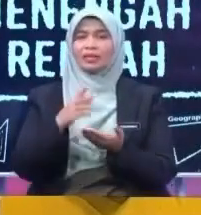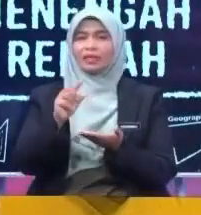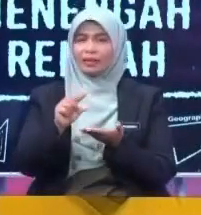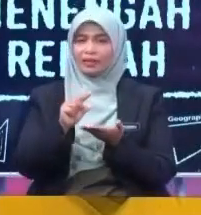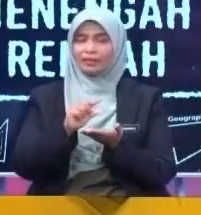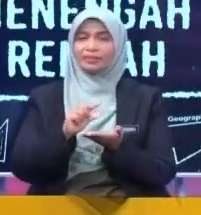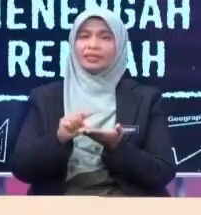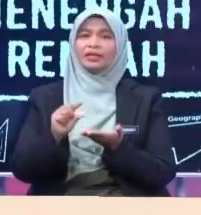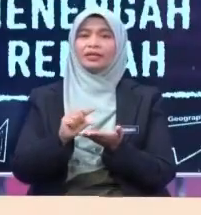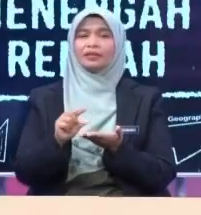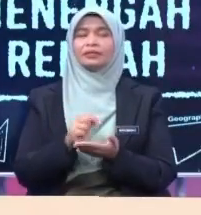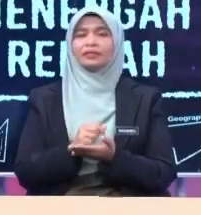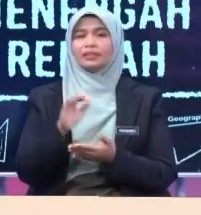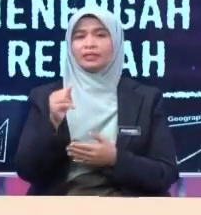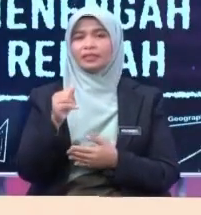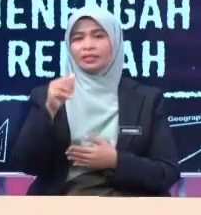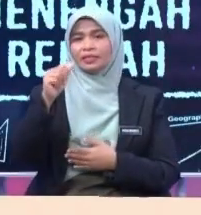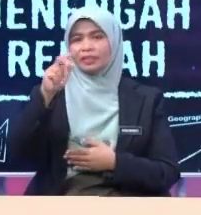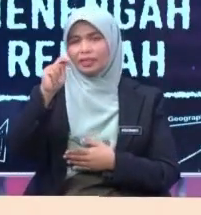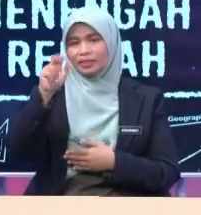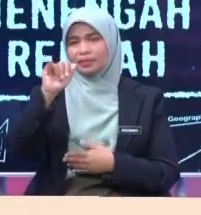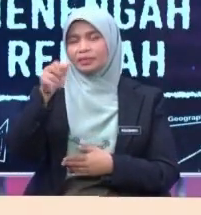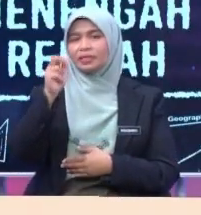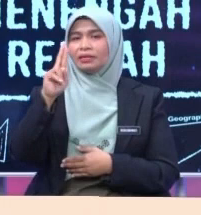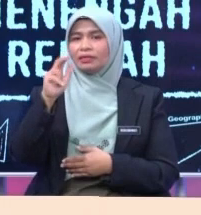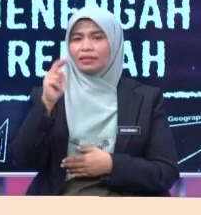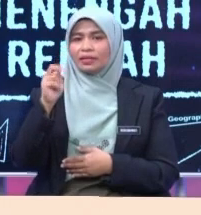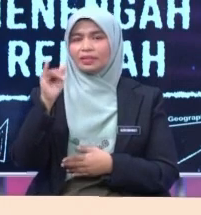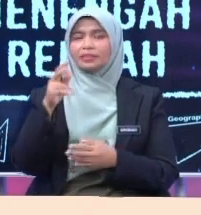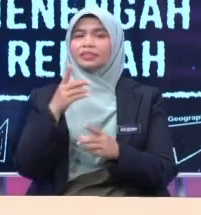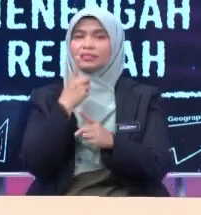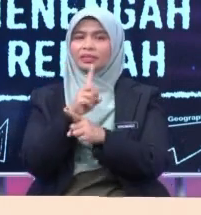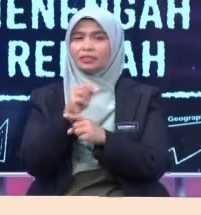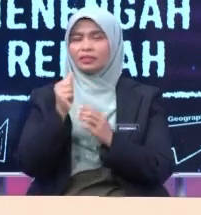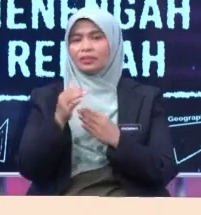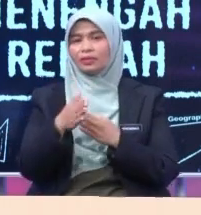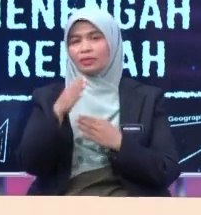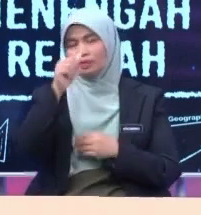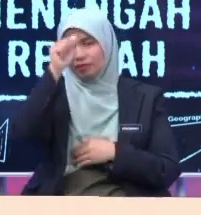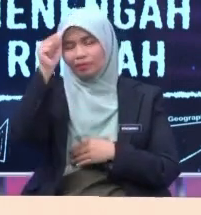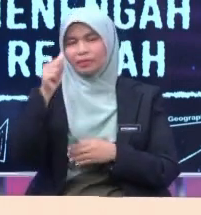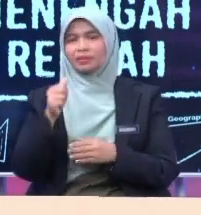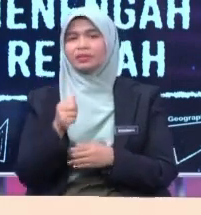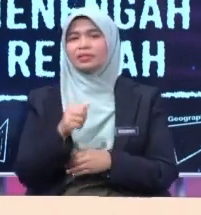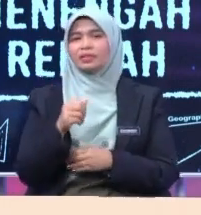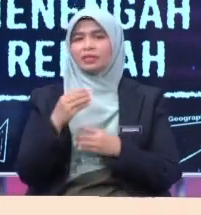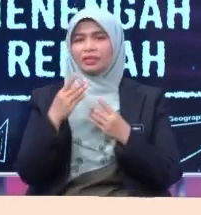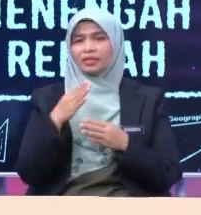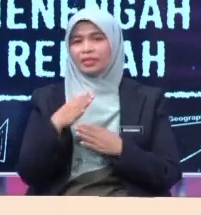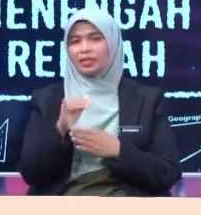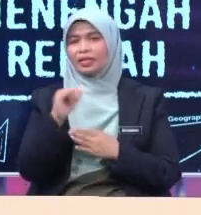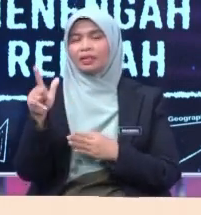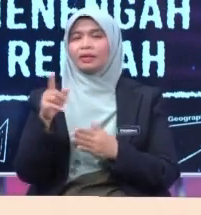dijanjikan oleh Allah SWT kepada orang yang mematuhi perintahnya ialah A, kematian, B, dosa, C, pahala, D, alam